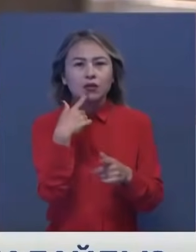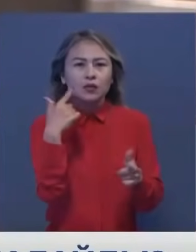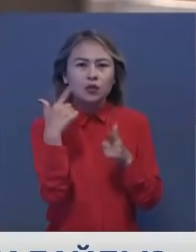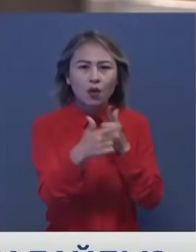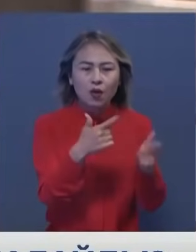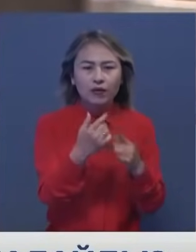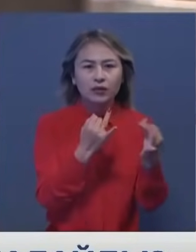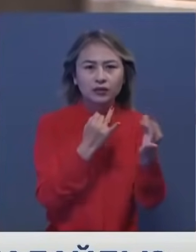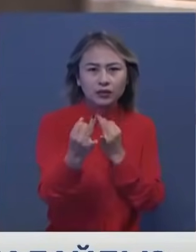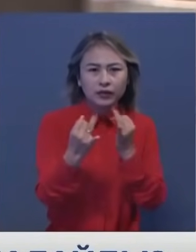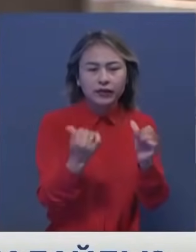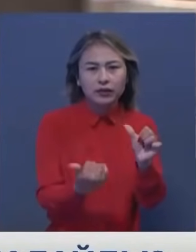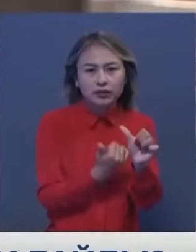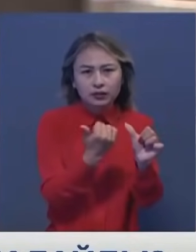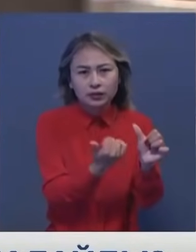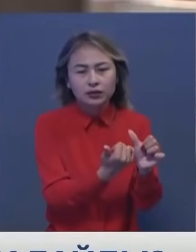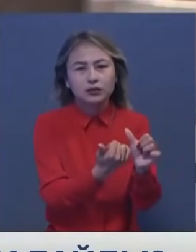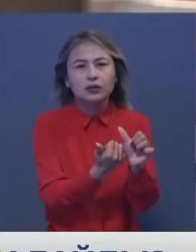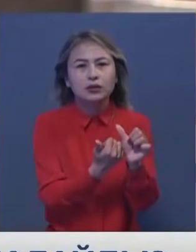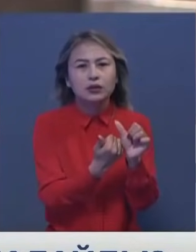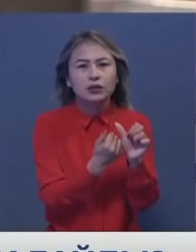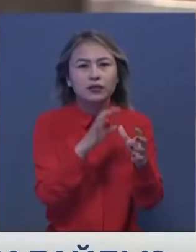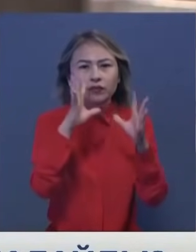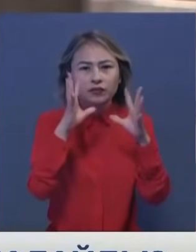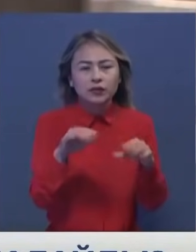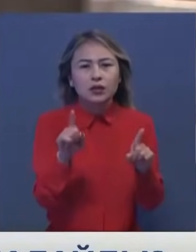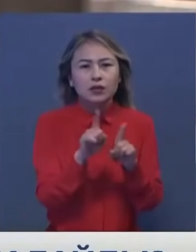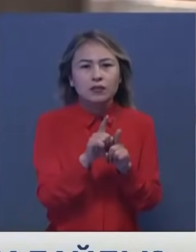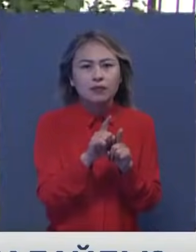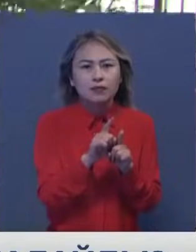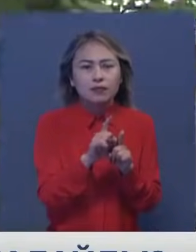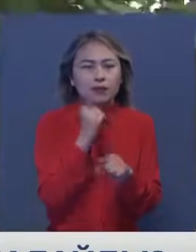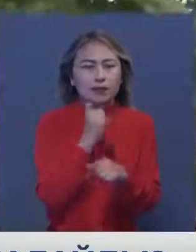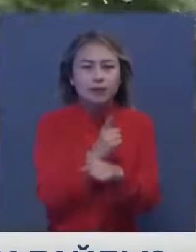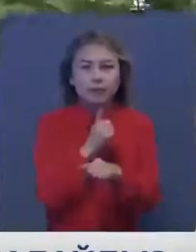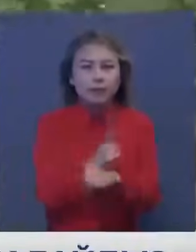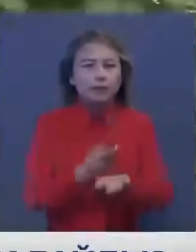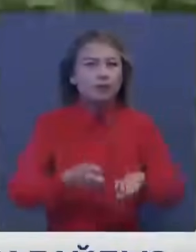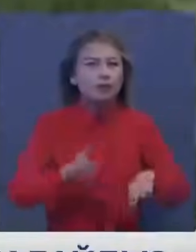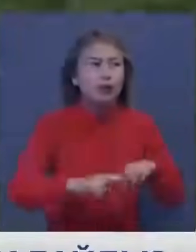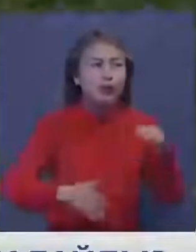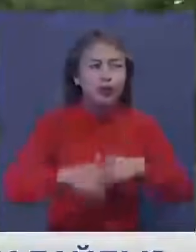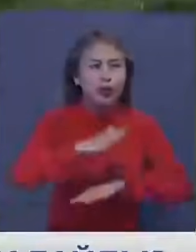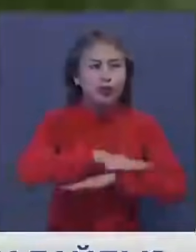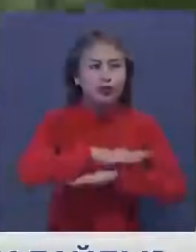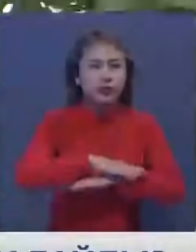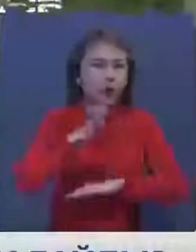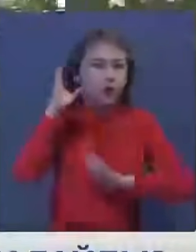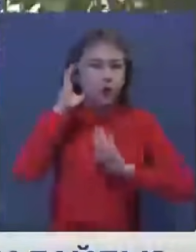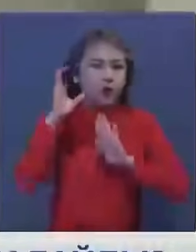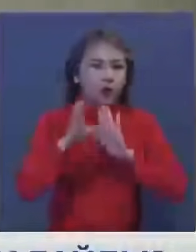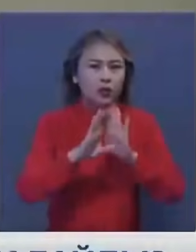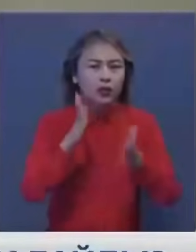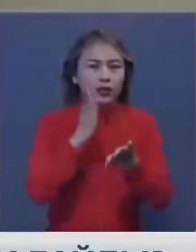сөйлесу арқылы, аңду арқылы, ізіне түсу арқылы соның барлығына тыйым салынады. Бұл тәртіпке бағынбай жататындары да бар.